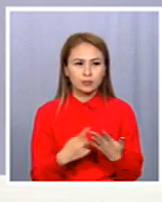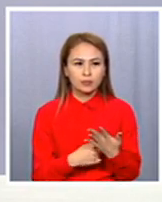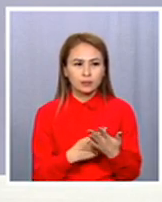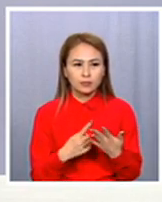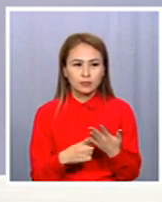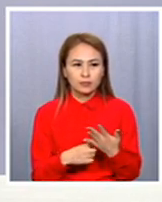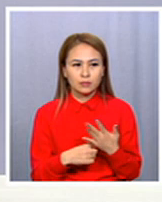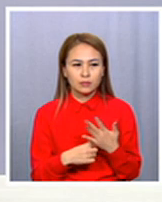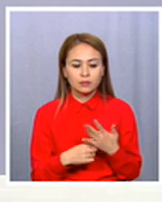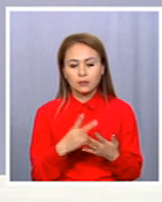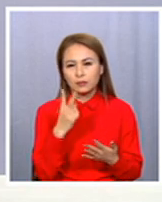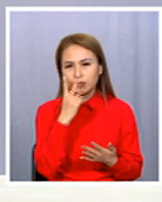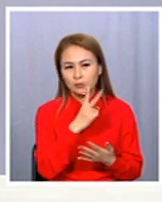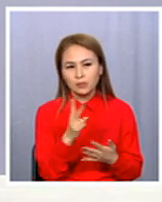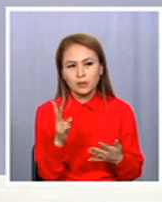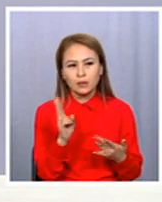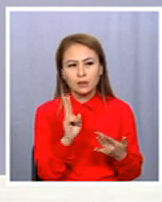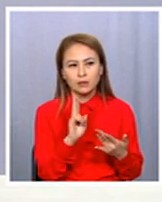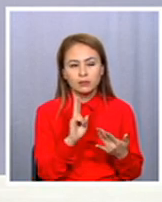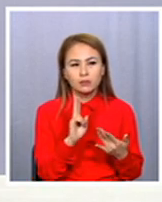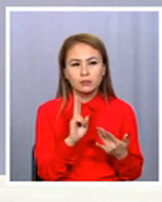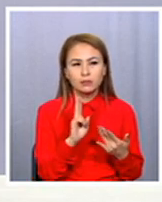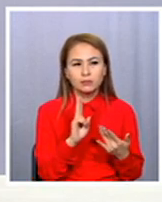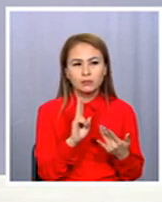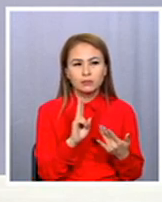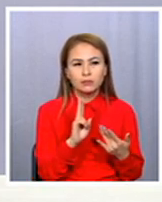парақтау, қарастыру,